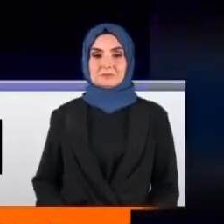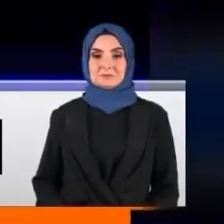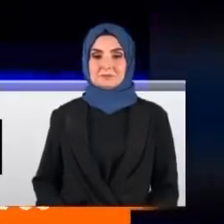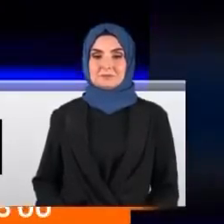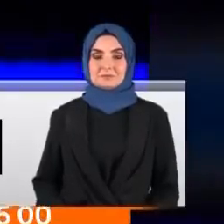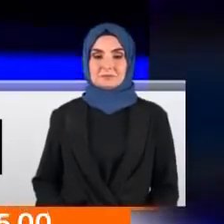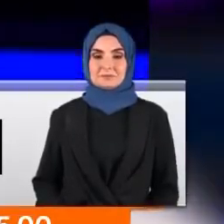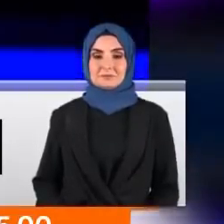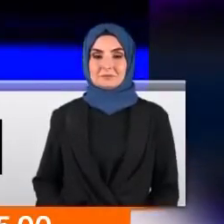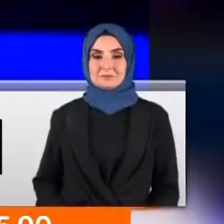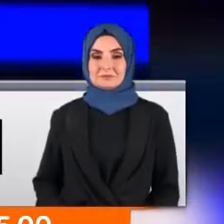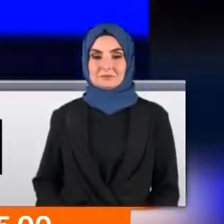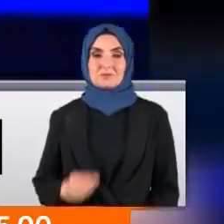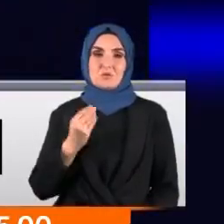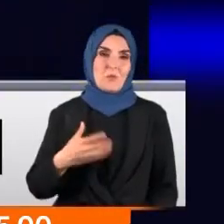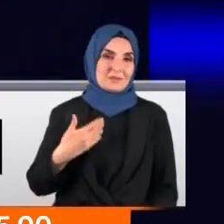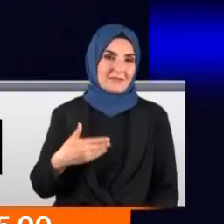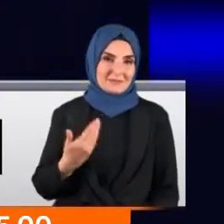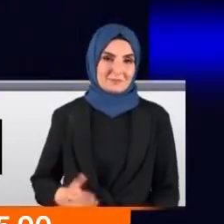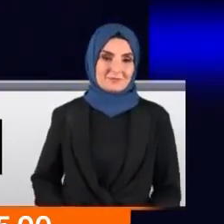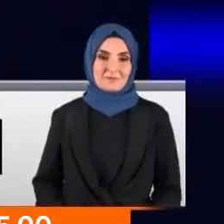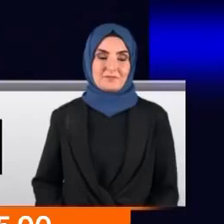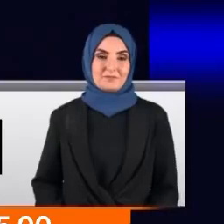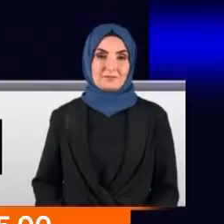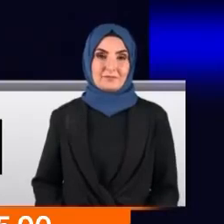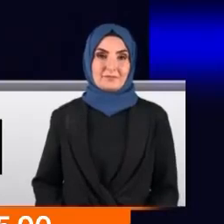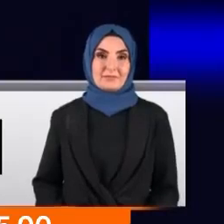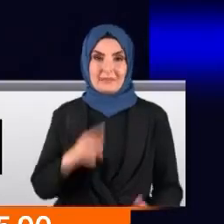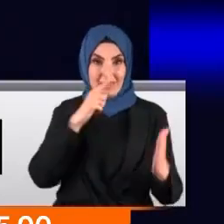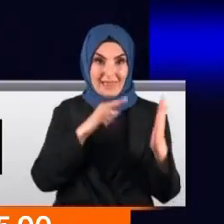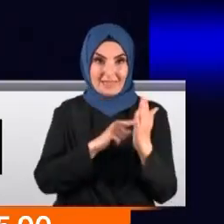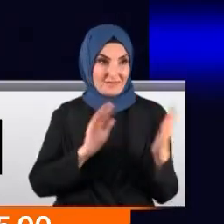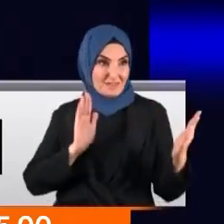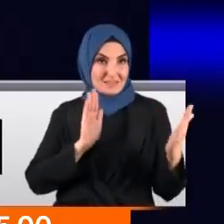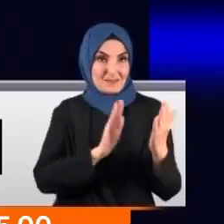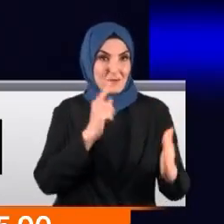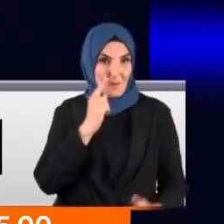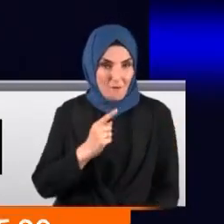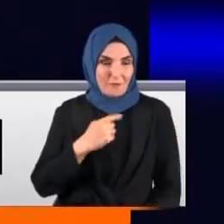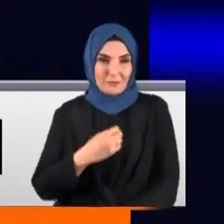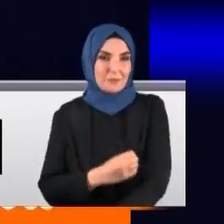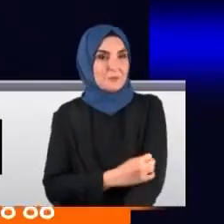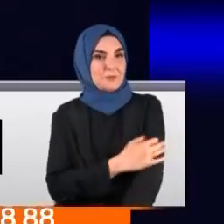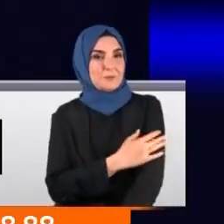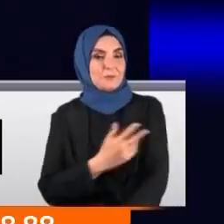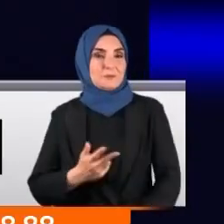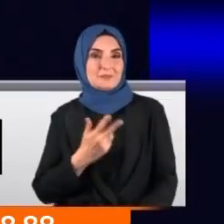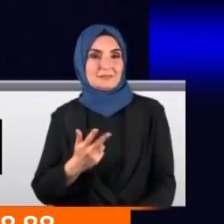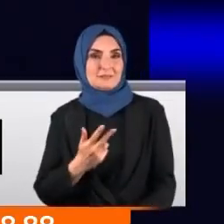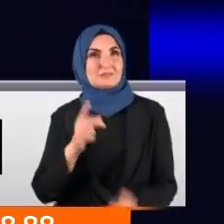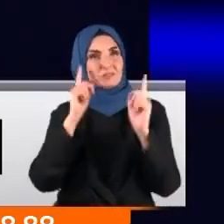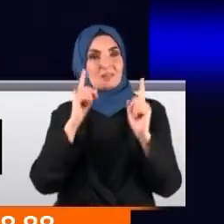Çok sevindim. Yani hedefime yaklaşmış olmam beni çok duygusallaştırdı açıkçası. Umarım istediğim